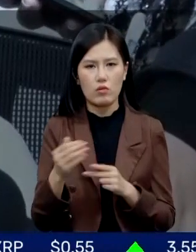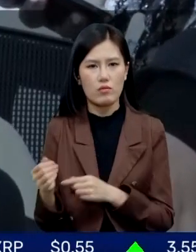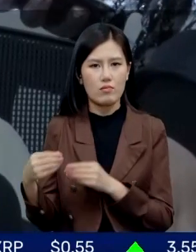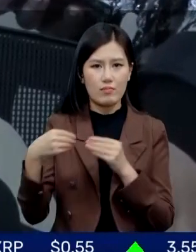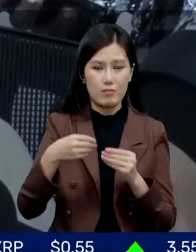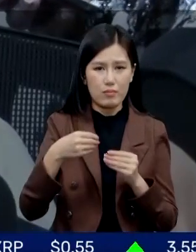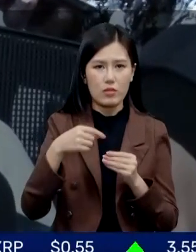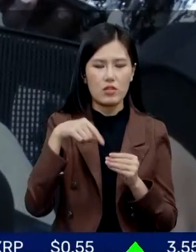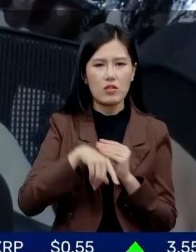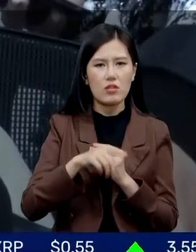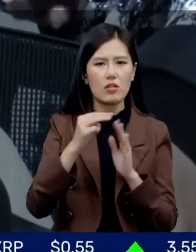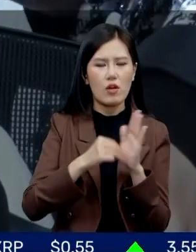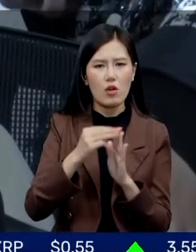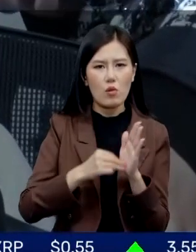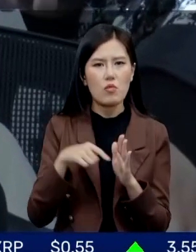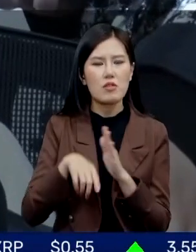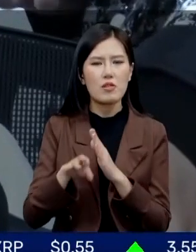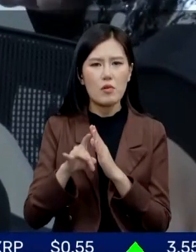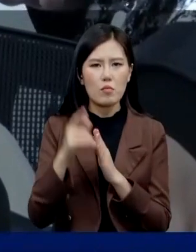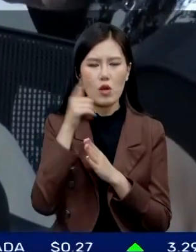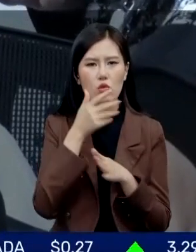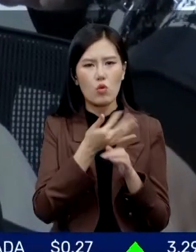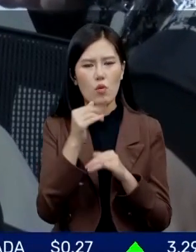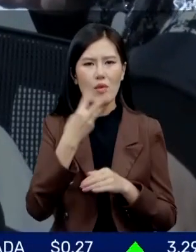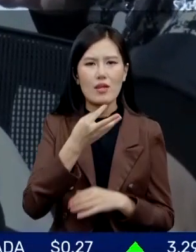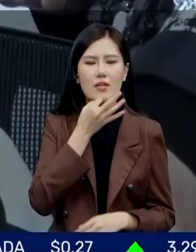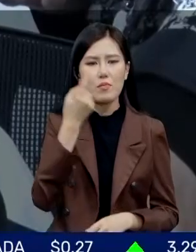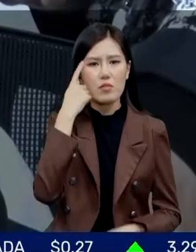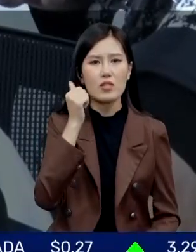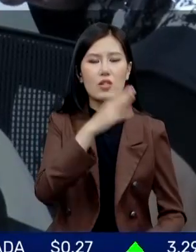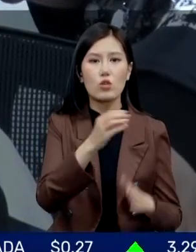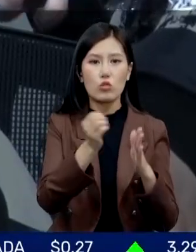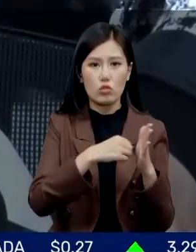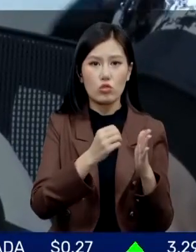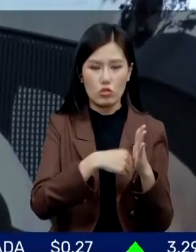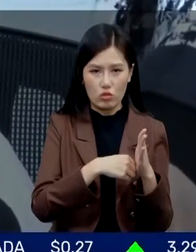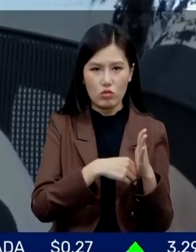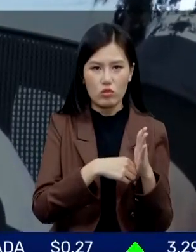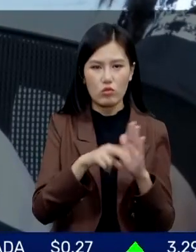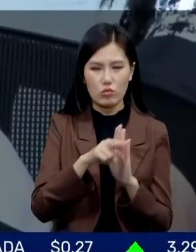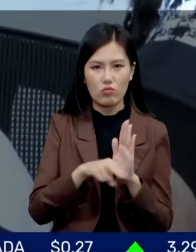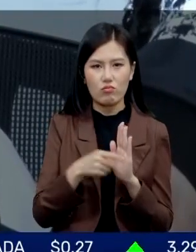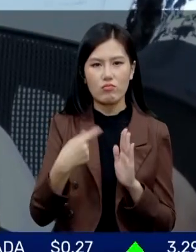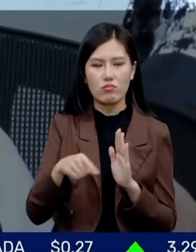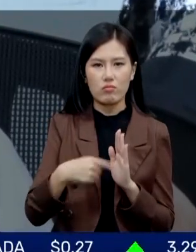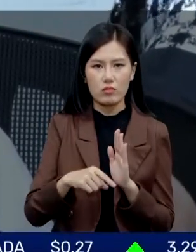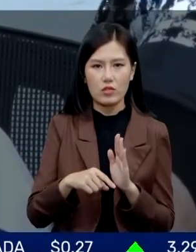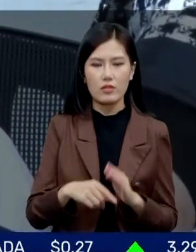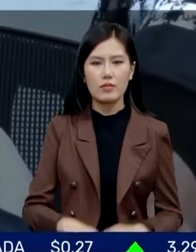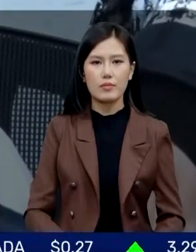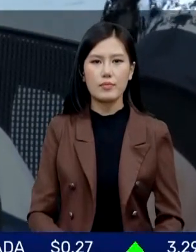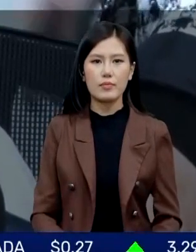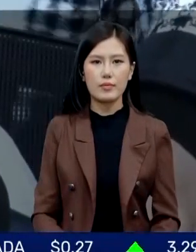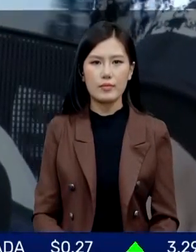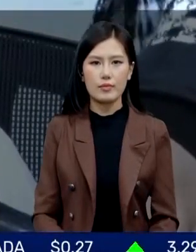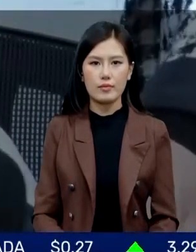бас урьдсан байдлаар сануулдаг. Тэгээ ийм одоо стандарт процедураар л явах хэвээр. Тэгэхээр